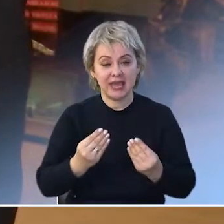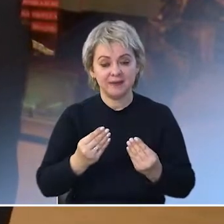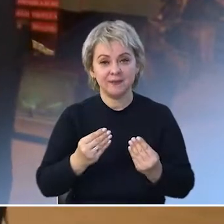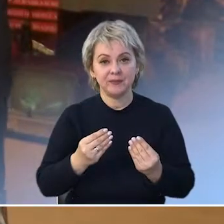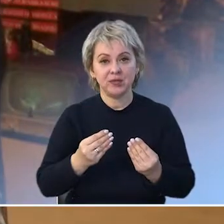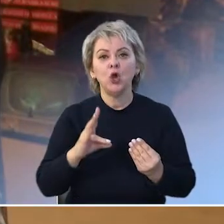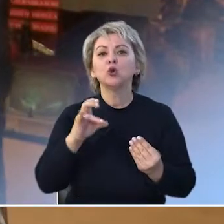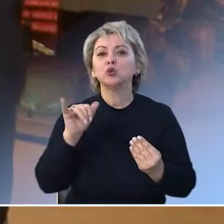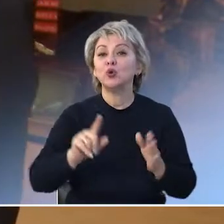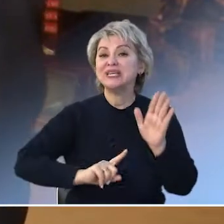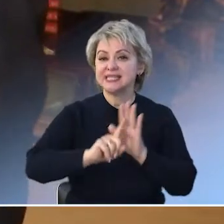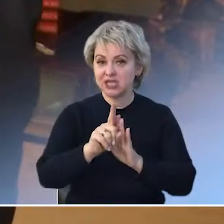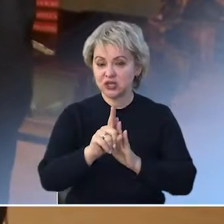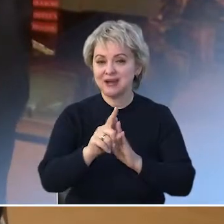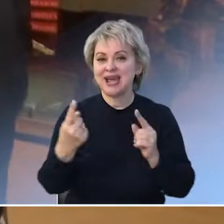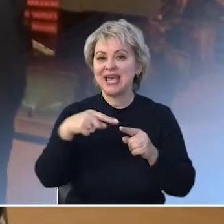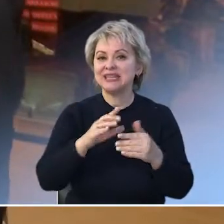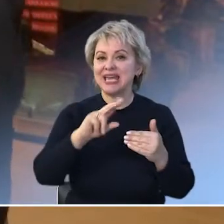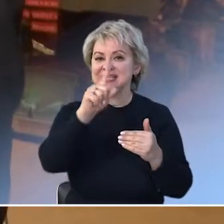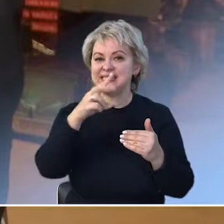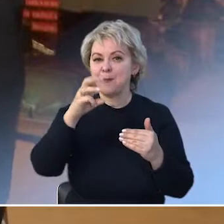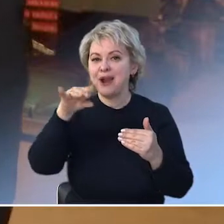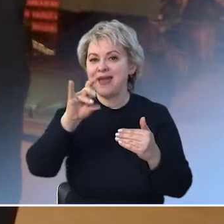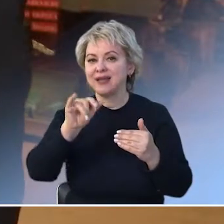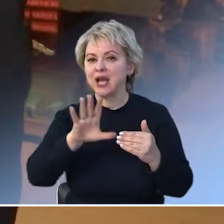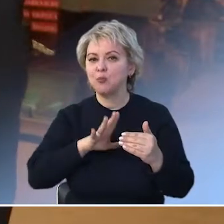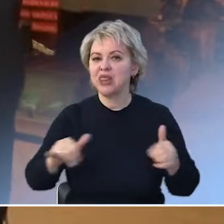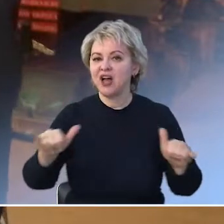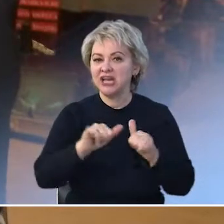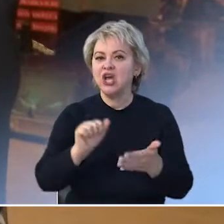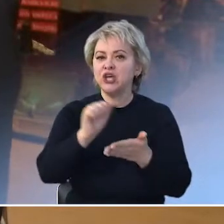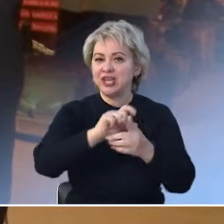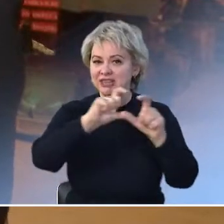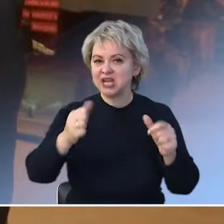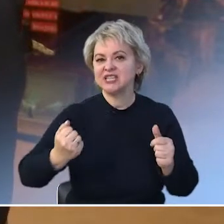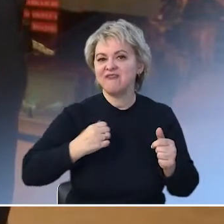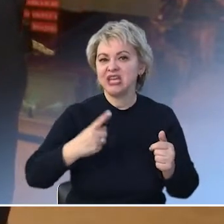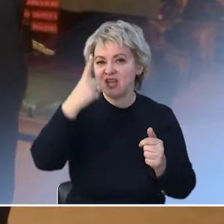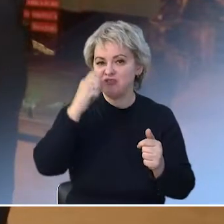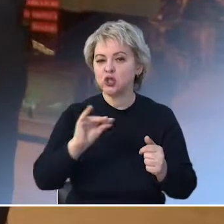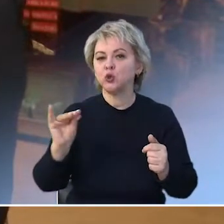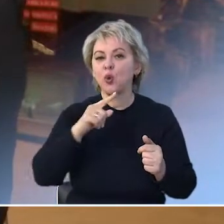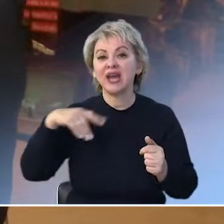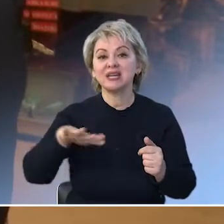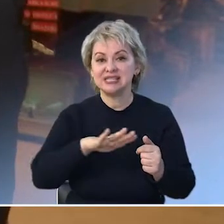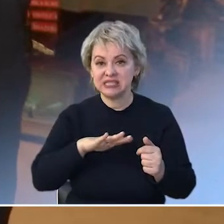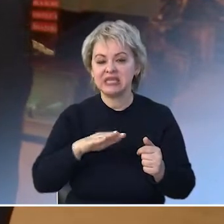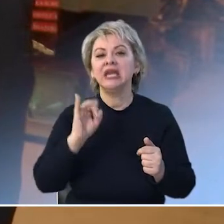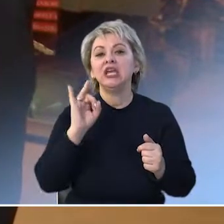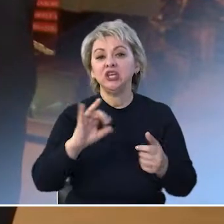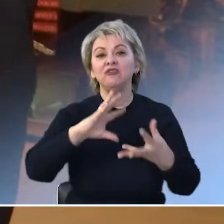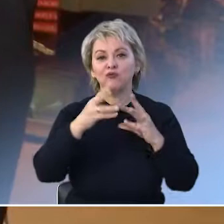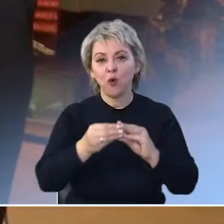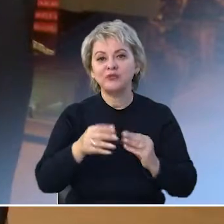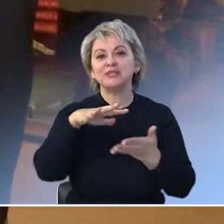дней? Ну, изначально эта землянка находилась в музее редакции военного вестника Юга России.